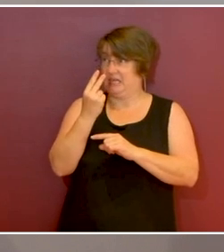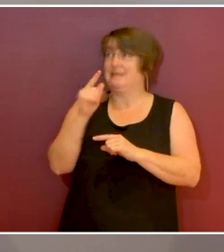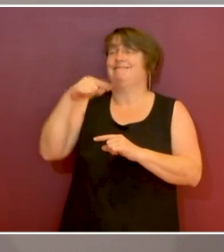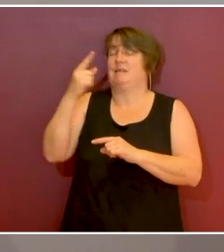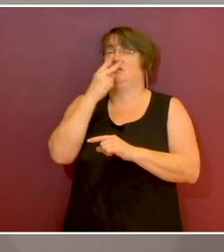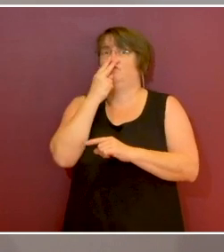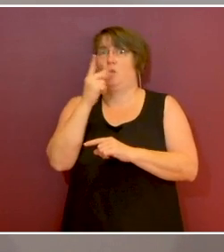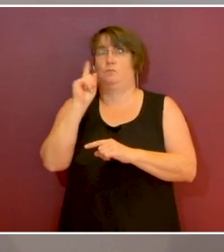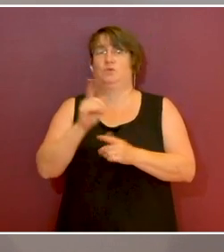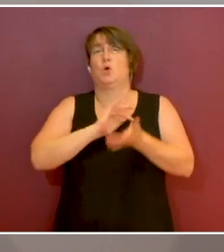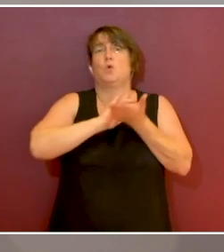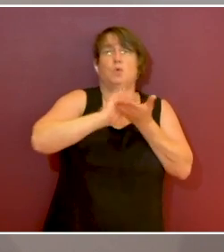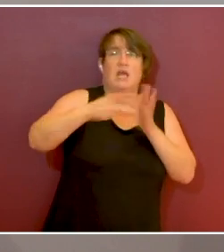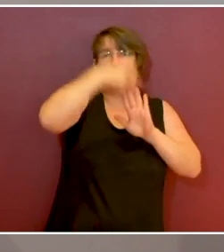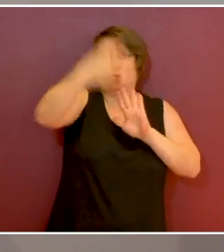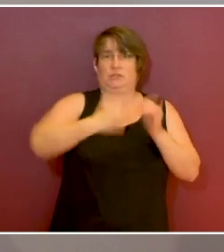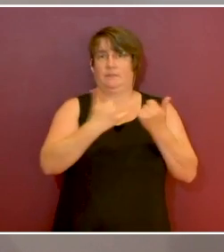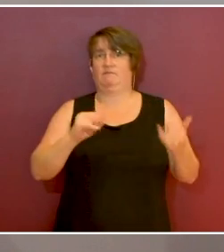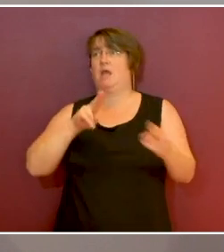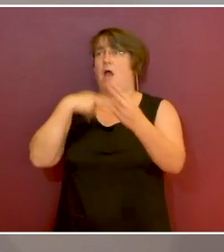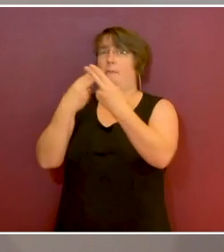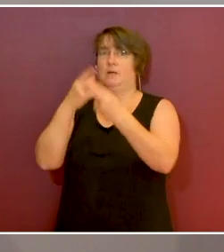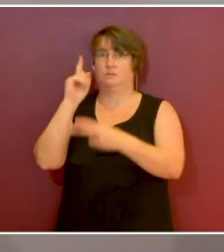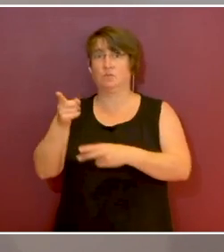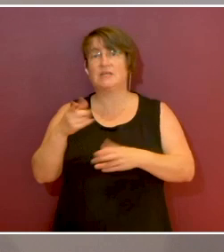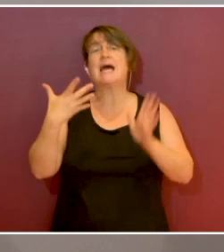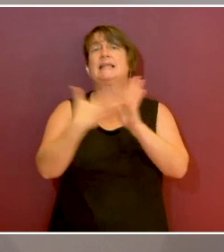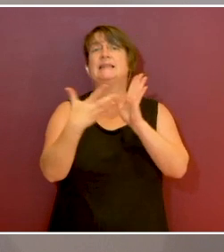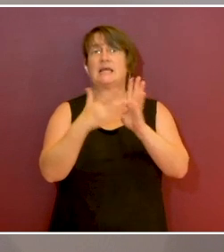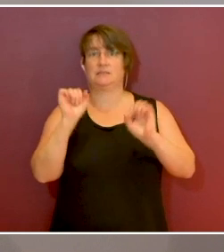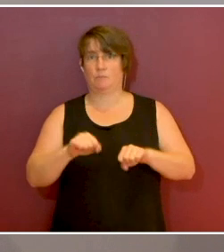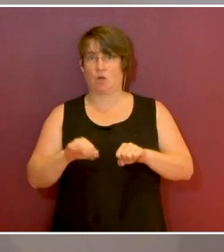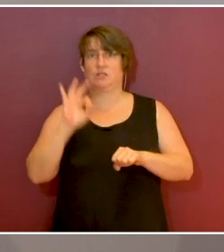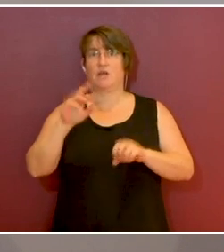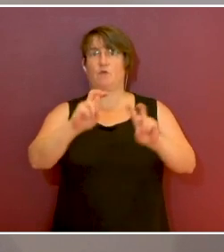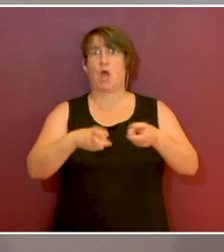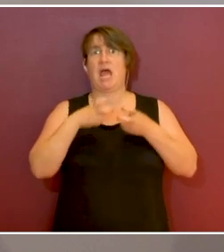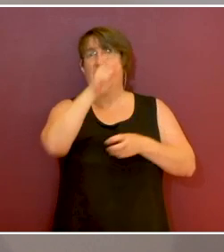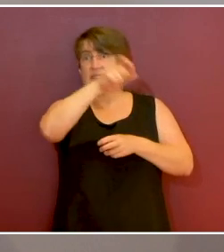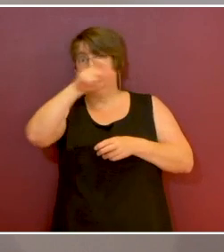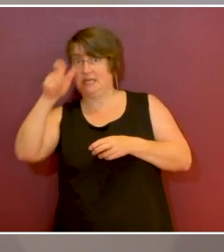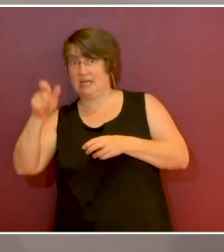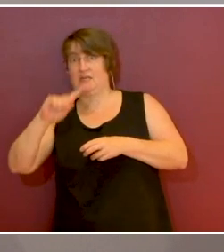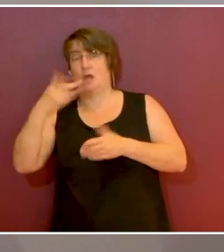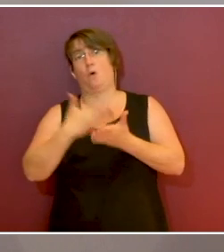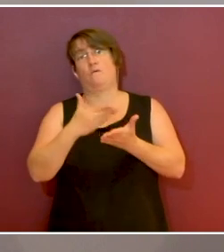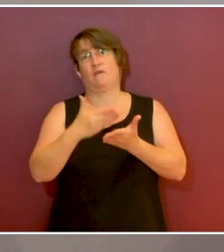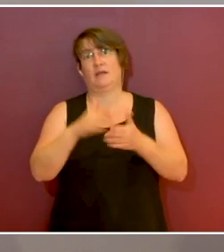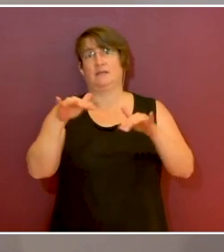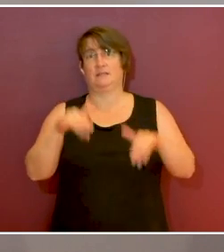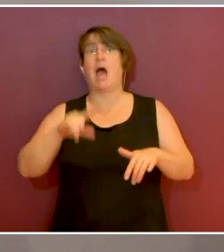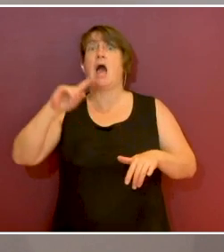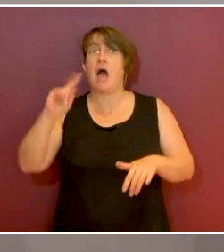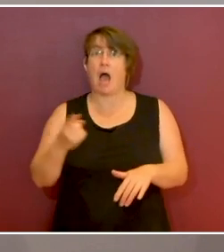Die Testmöglichkeit für die ErzieherInnen, die besteht ja weiter. Sie wissen, dass wir ja auch entsprechend Selbsttests